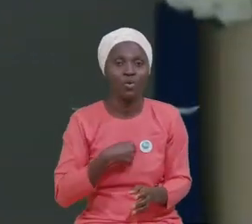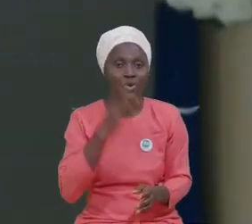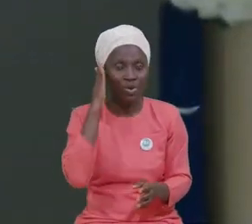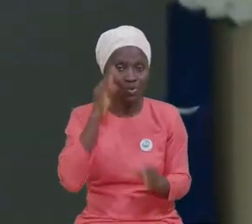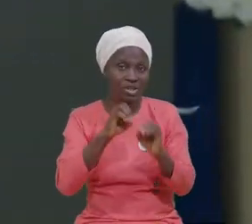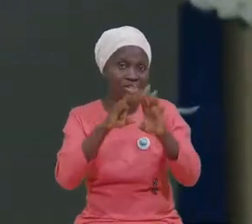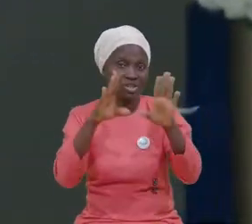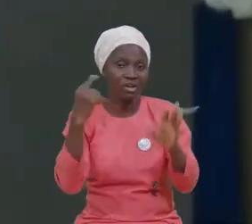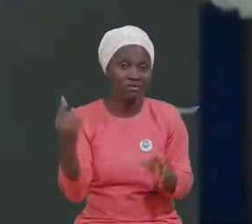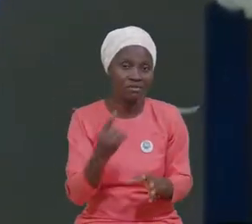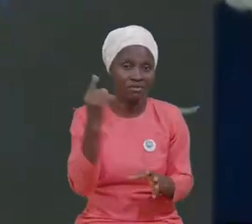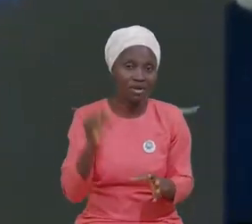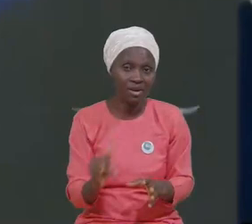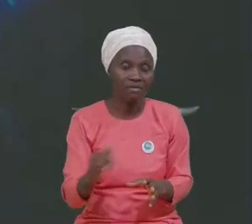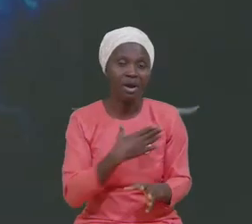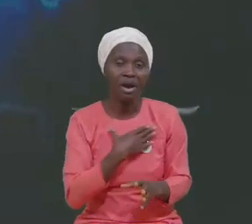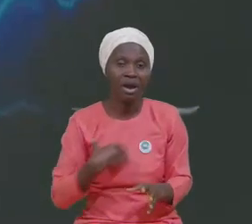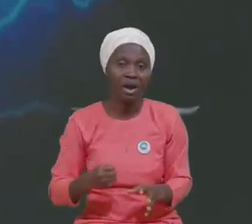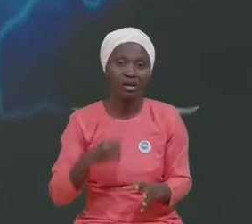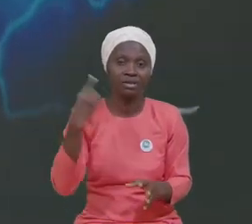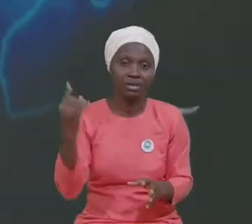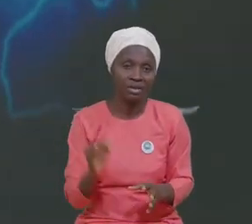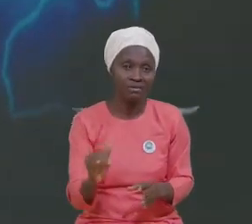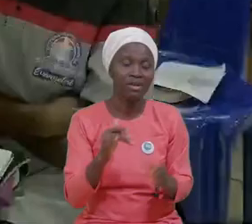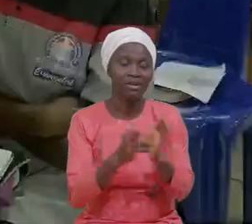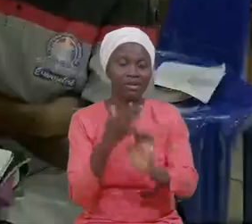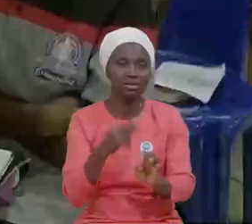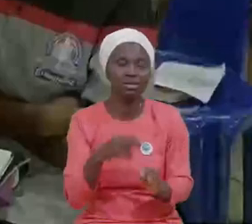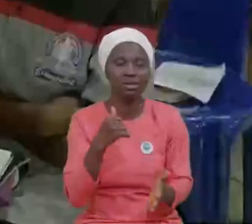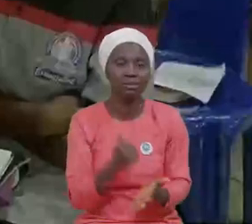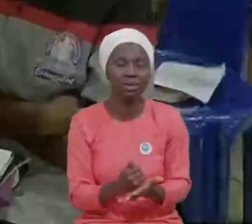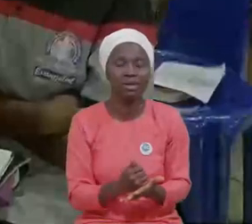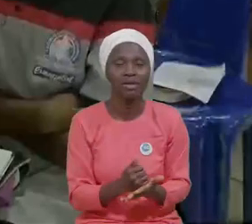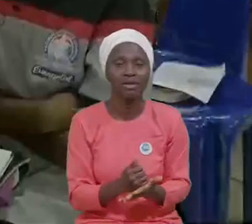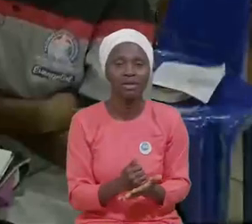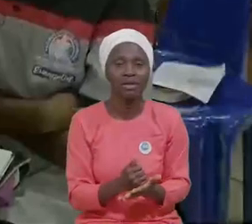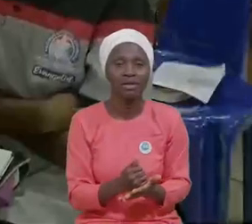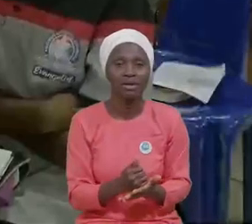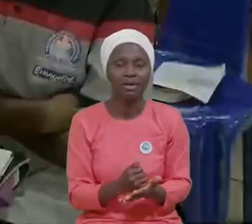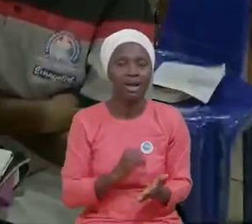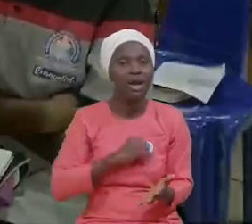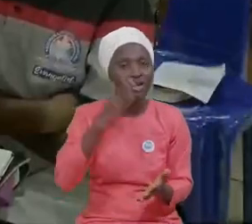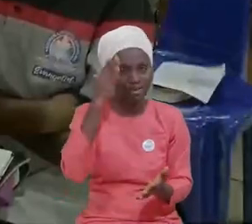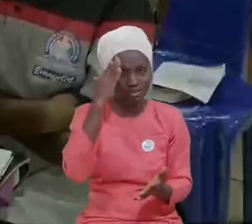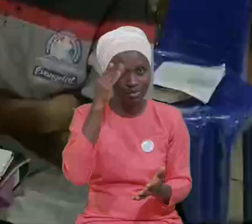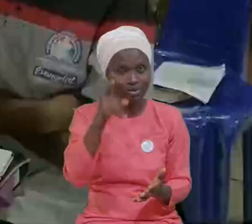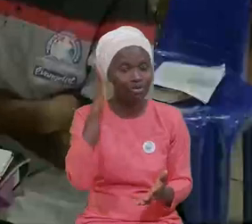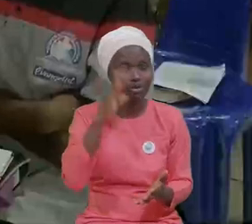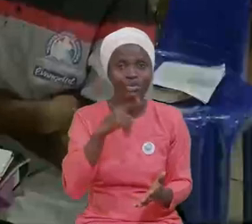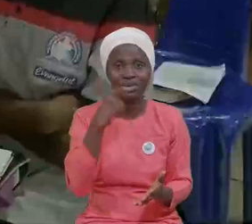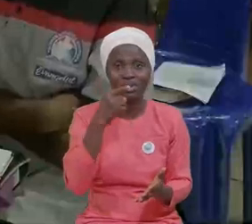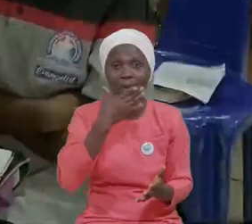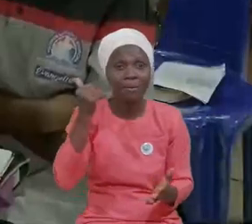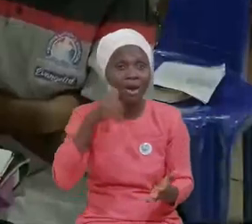nous allons briller pour toujours et pour toujours au nom de Jésus. Je sais que